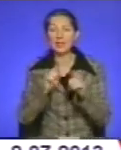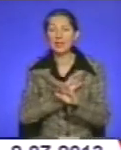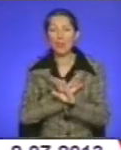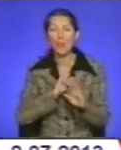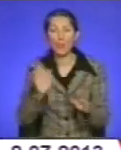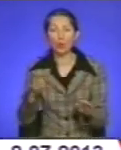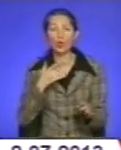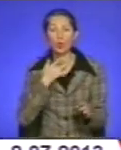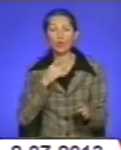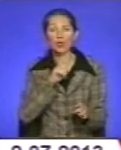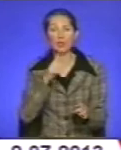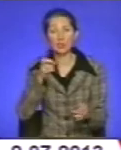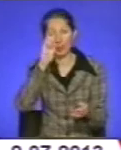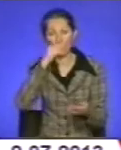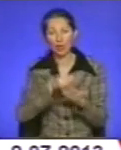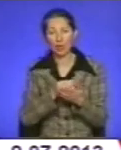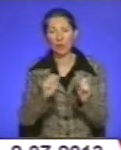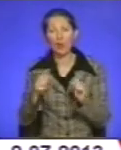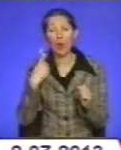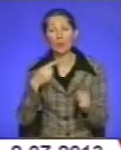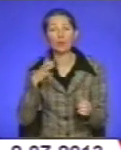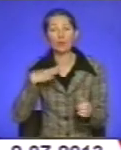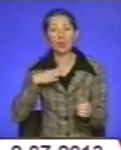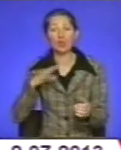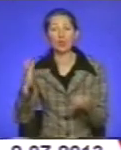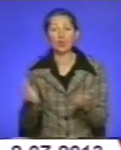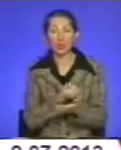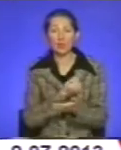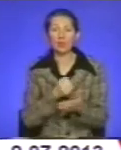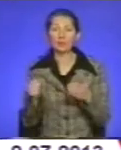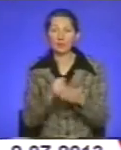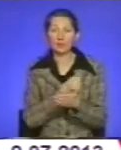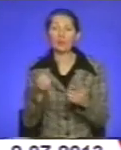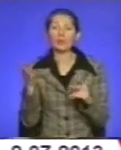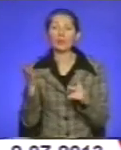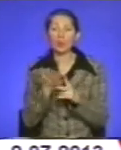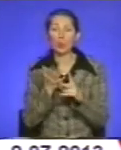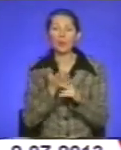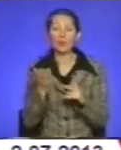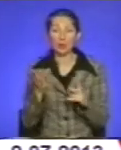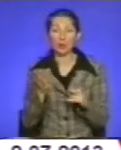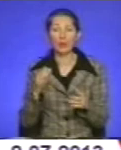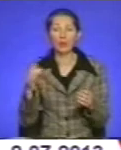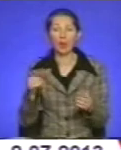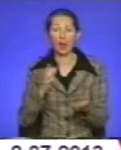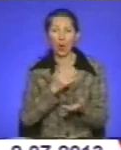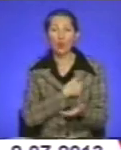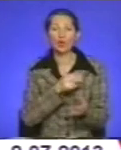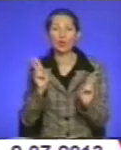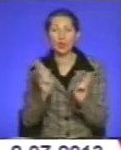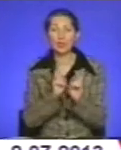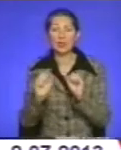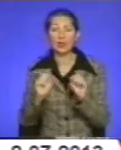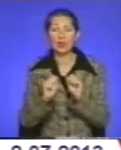бюджет. Керівник області таки сподівається, що вдасться досягнути компромісу. Він має намір зустрітися із керівником ВО «Свобода» у